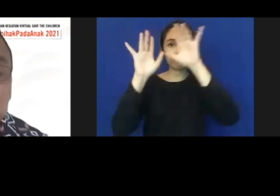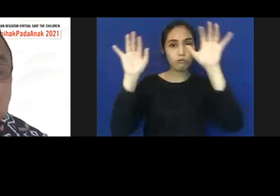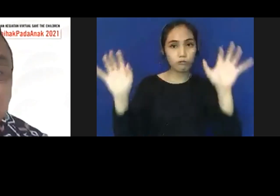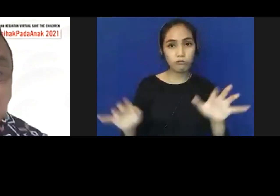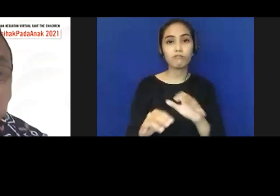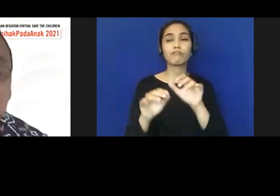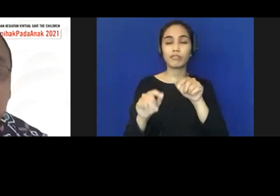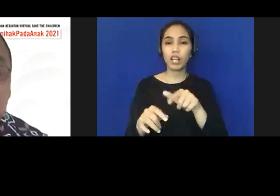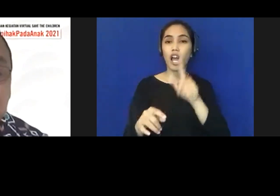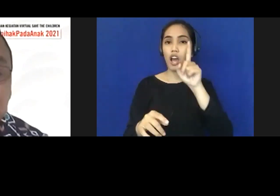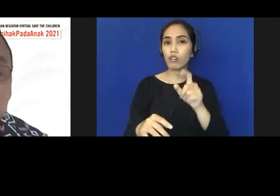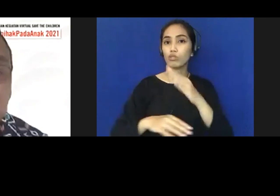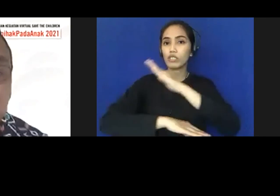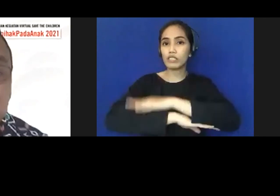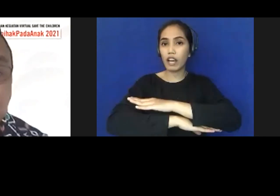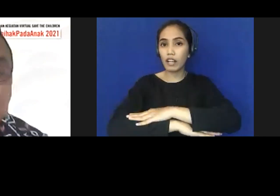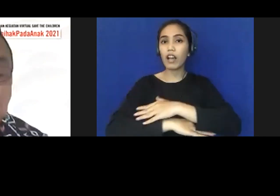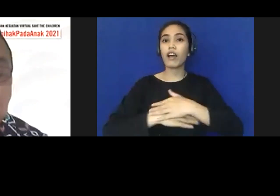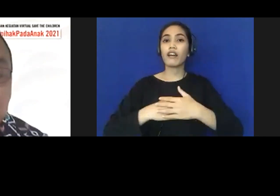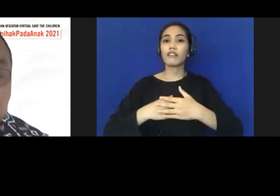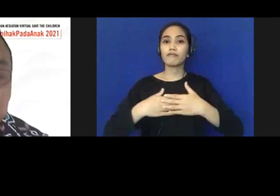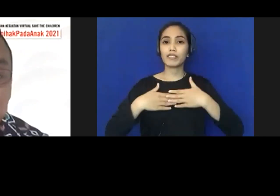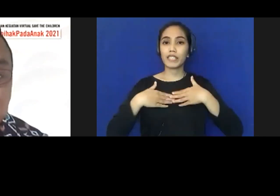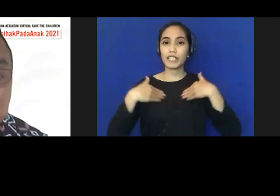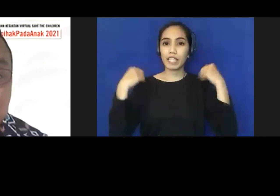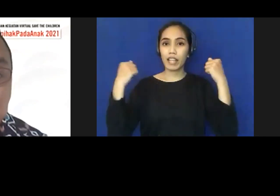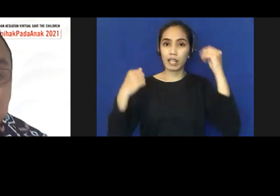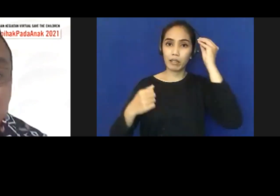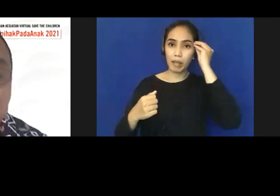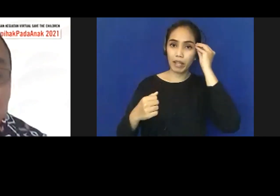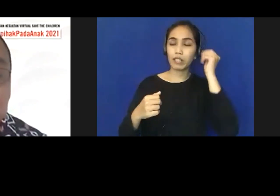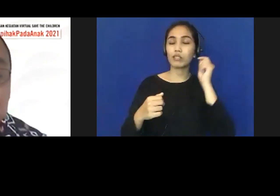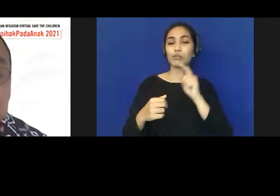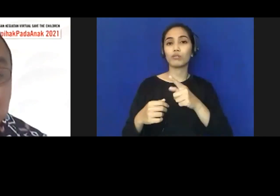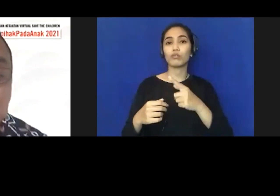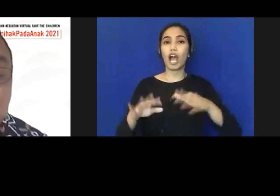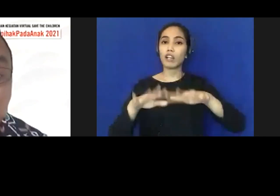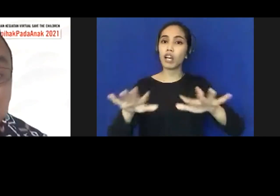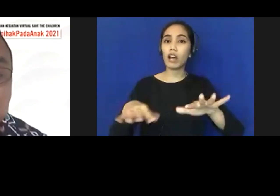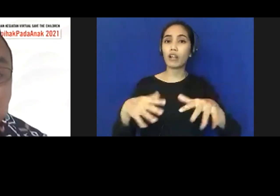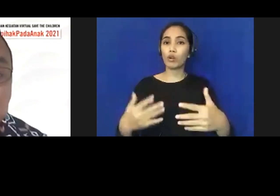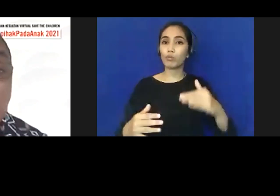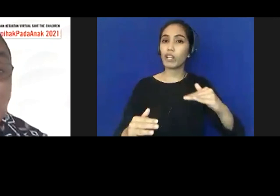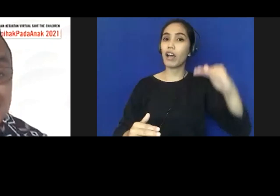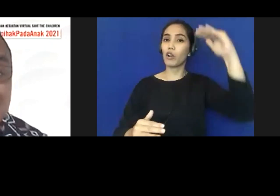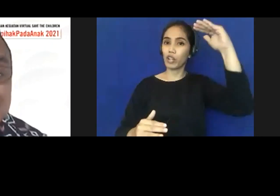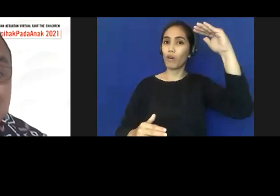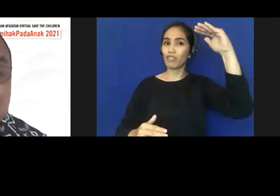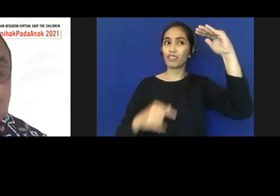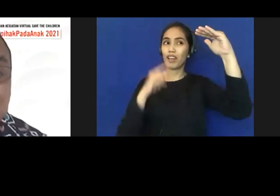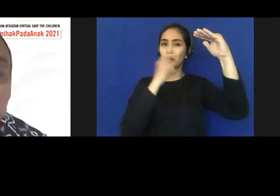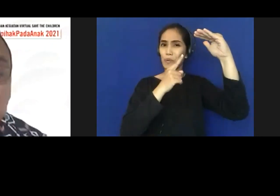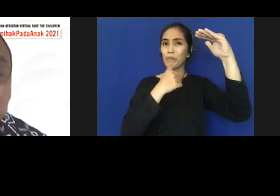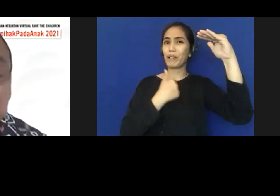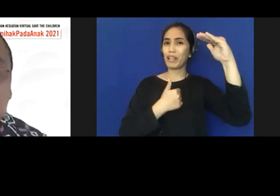untuk menjaga, baik itu kita anak-anak, orang dewasa, dan sebagai orang dewasa, apalagi pendamping anak-anak, kita juga harus menolong diri kita